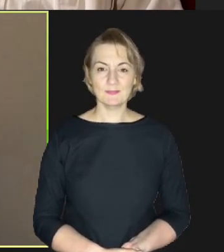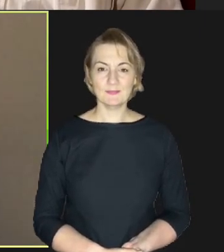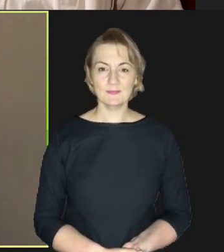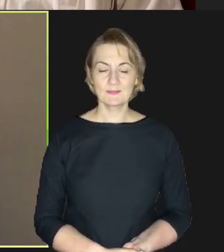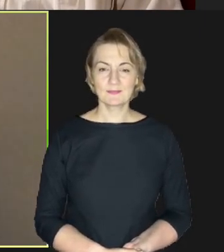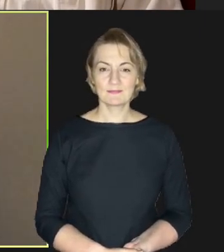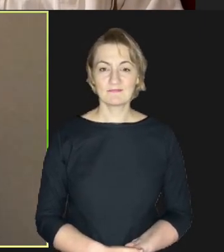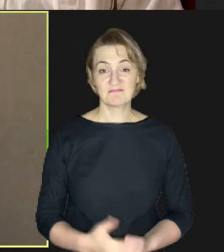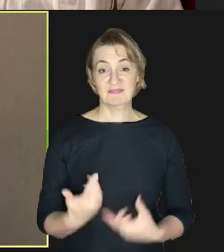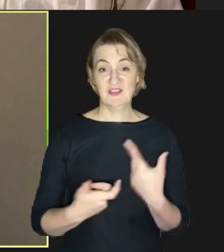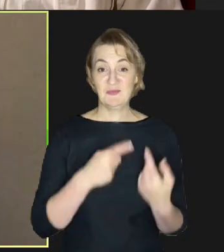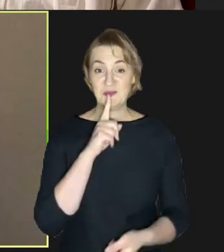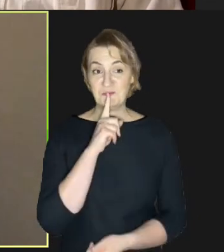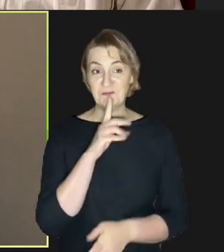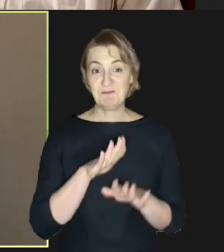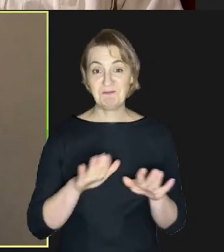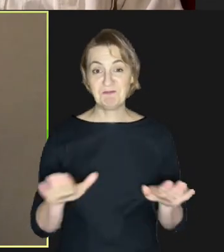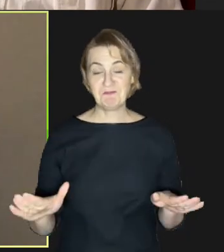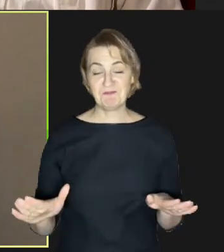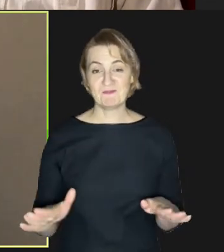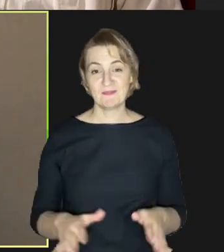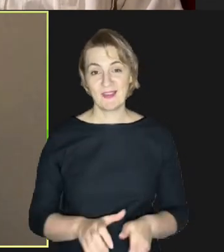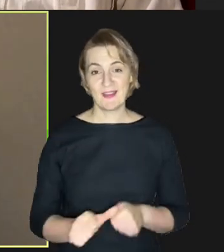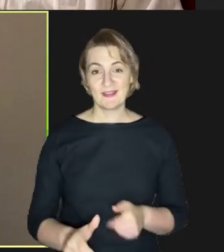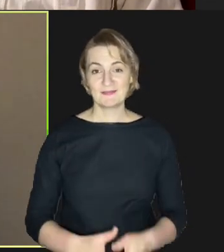No i robi się cicho.